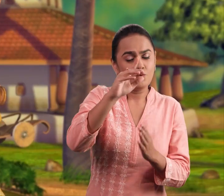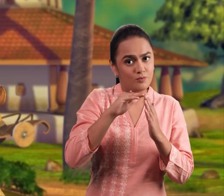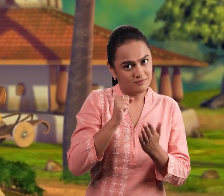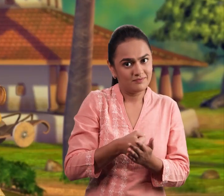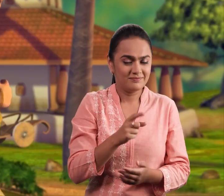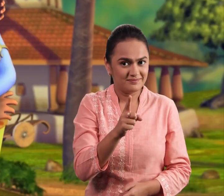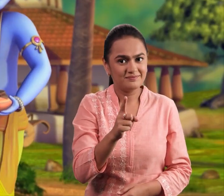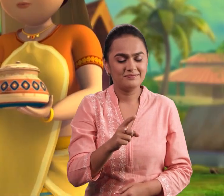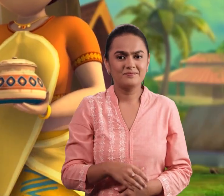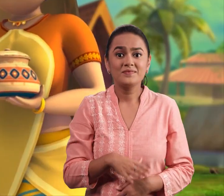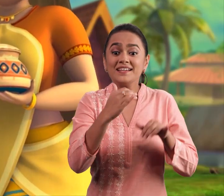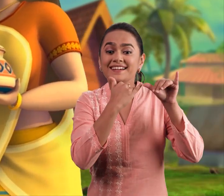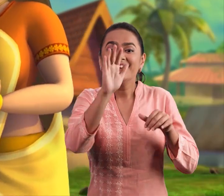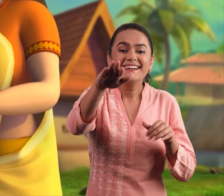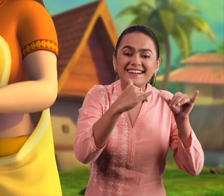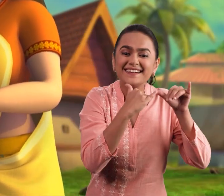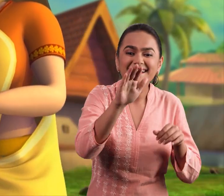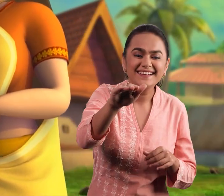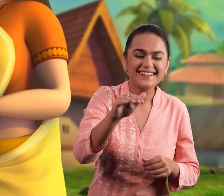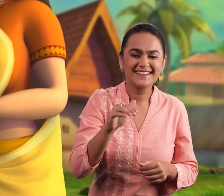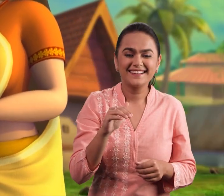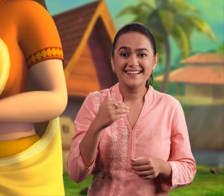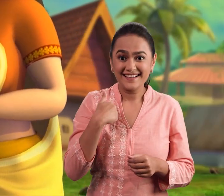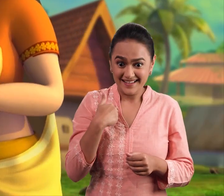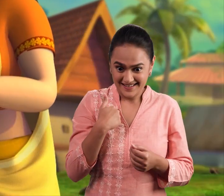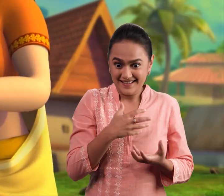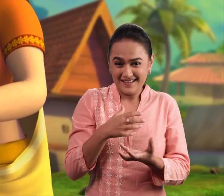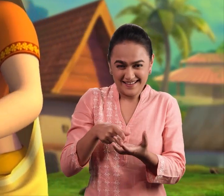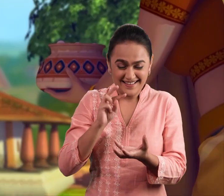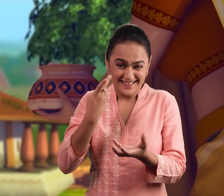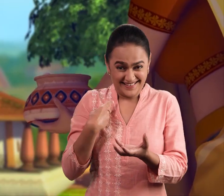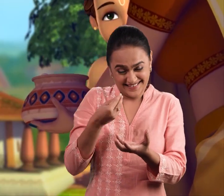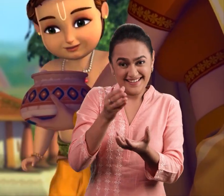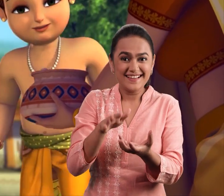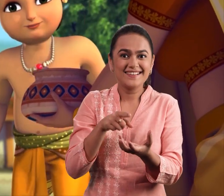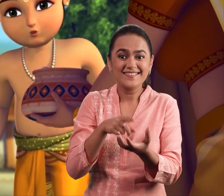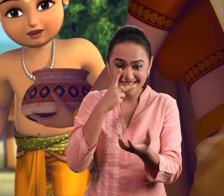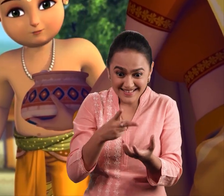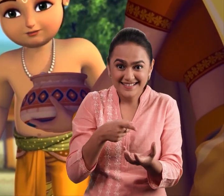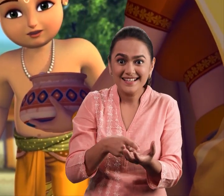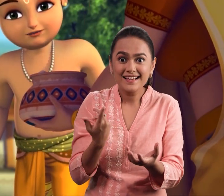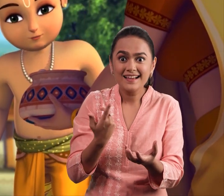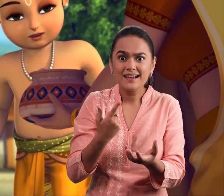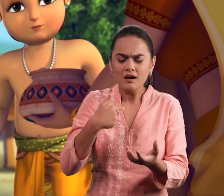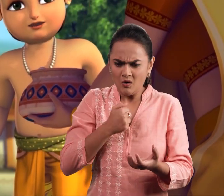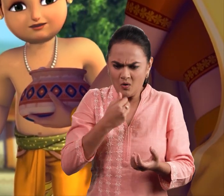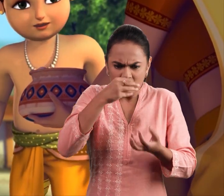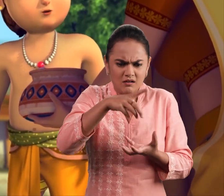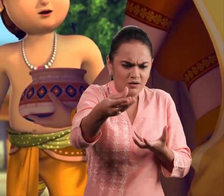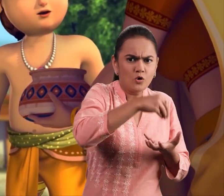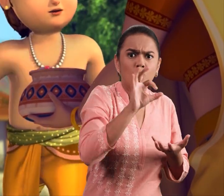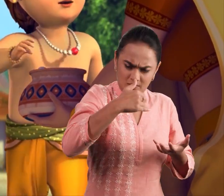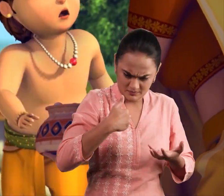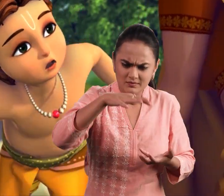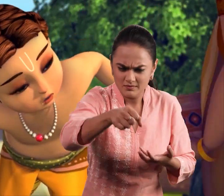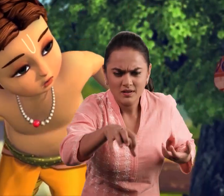जाना। कृष्णा, ओह कृष्णा, मैं तुम्हारे लिए कुछ लाई हूँ मेरे लाल। ये देखो। तुमने ये मेरी पोटली में तो नहीं दिया?